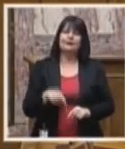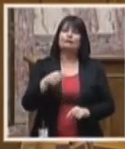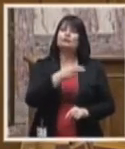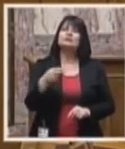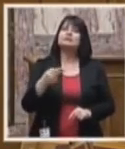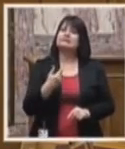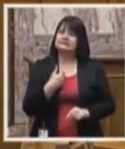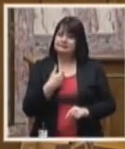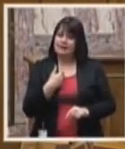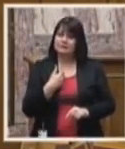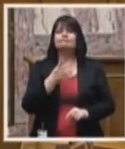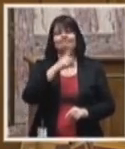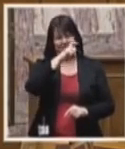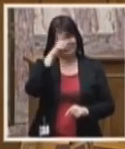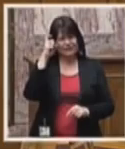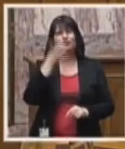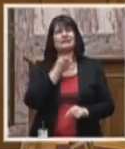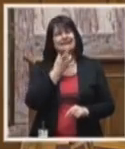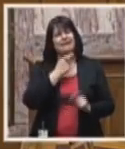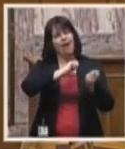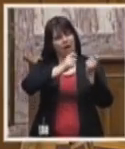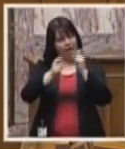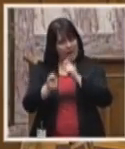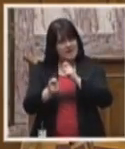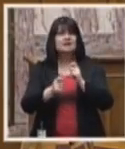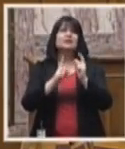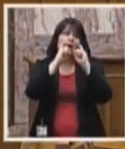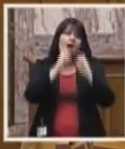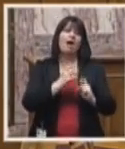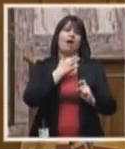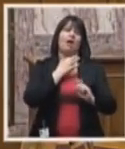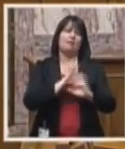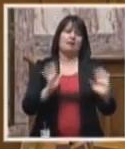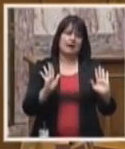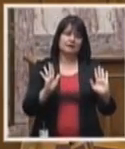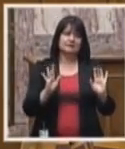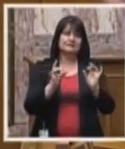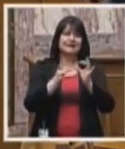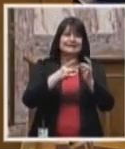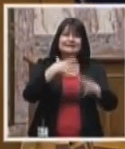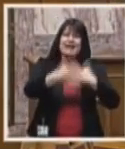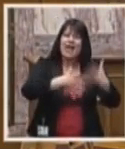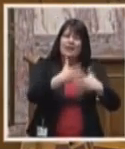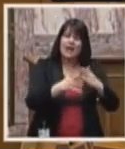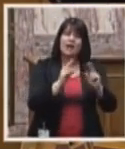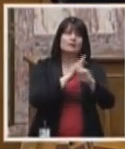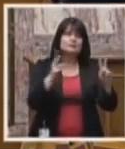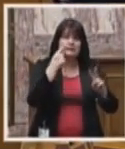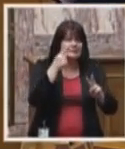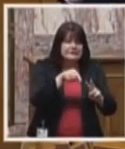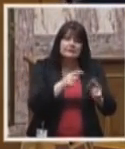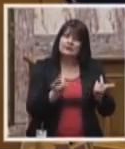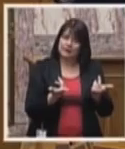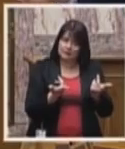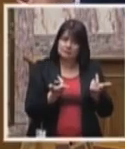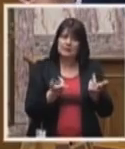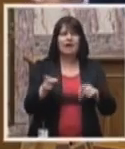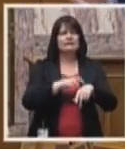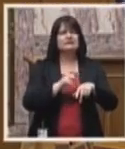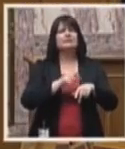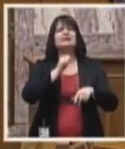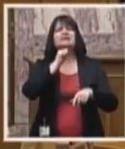μας επώδυνες αλλαγές, απαραίτητες για όλους. Φως σε υποθέσεις σκανδάλων, παρά τις όποιες πραγματικά συνταγματικές